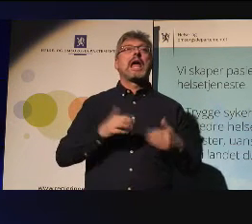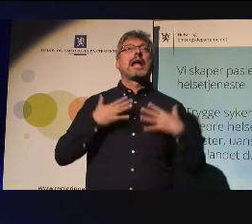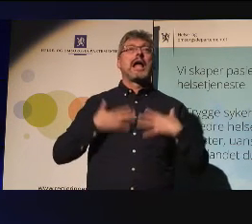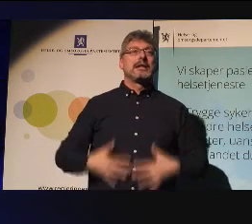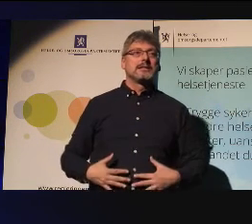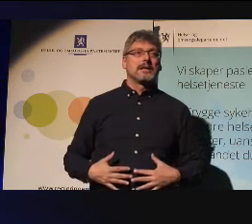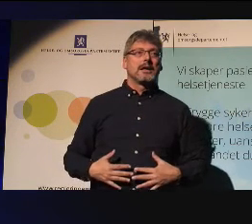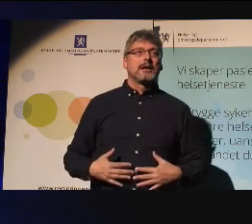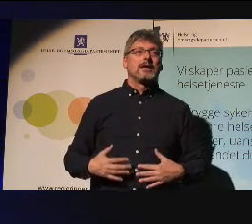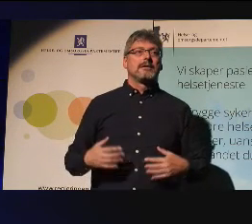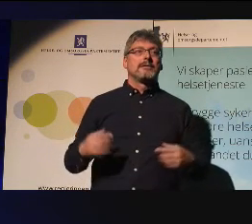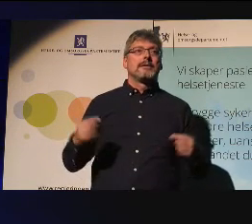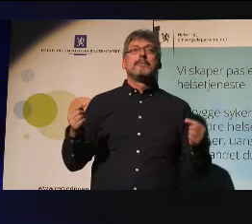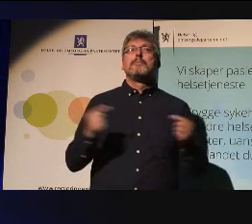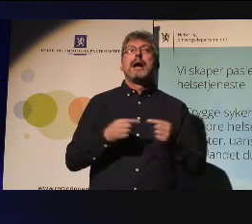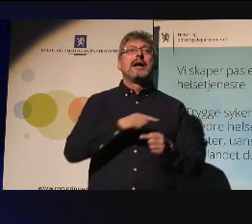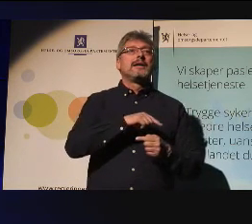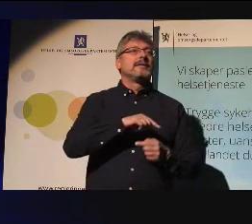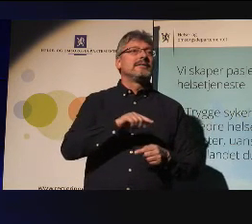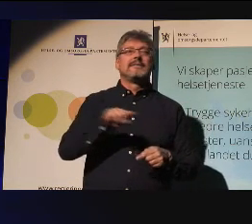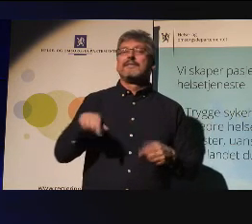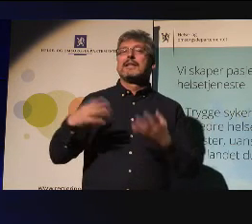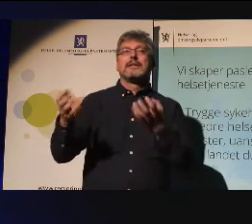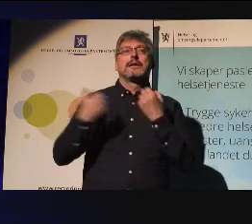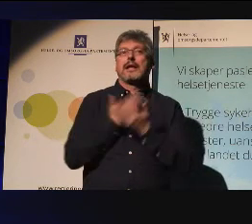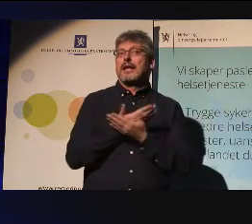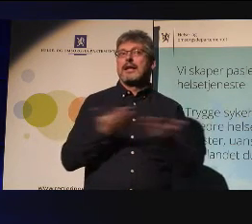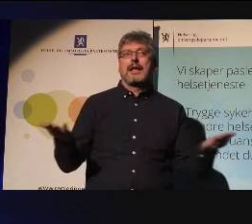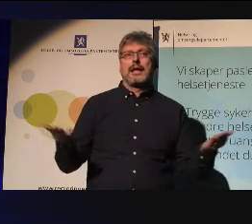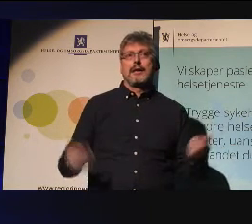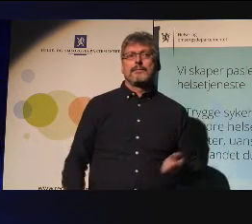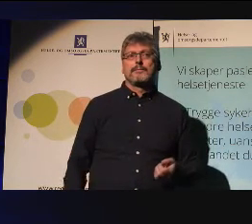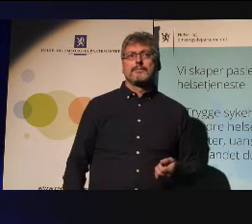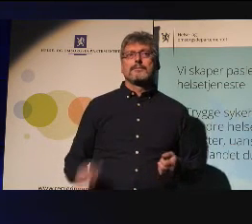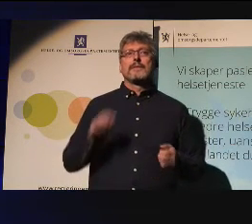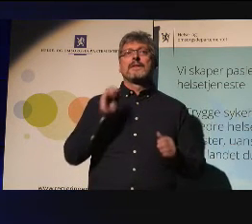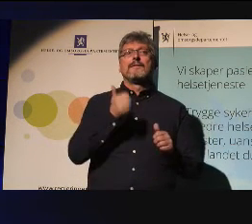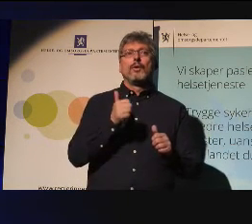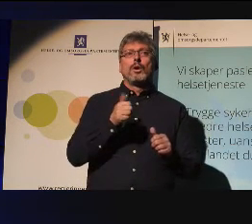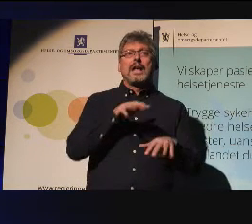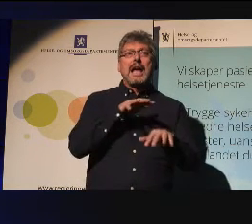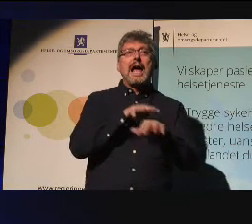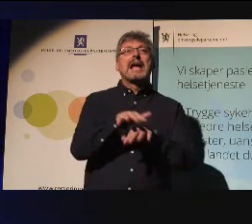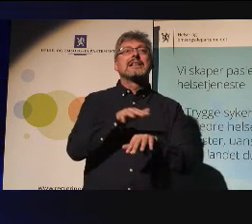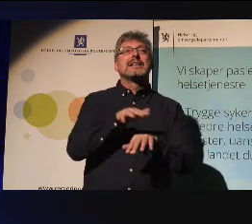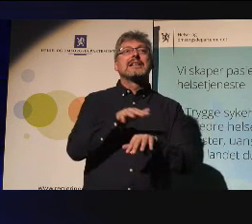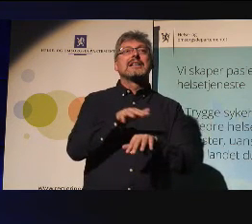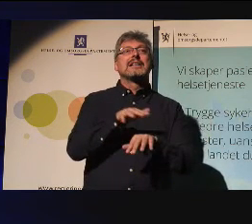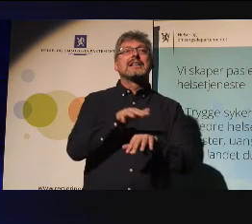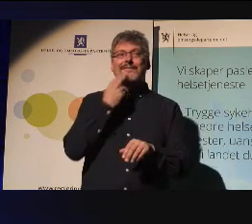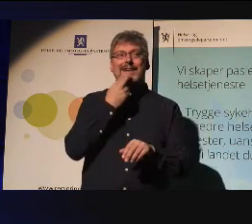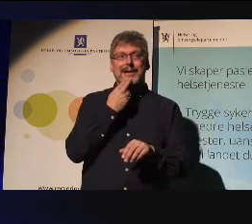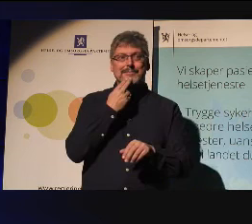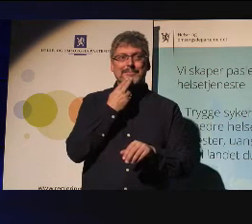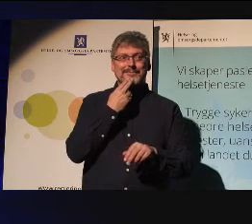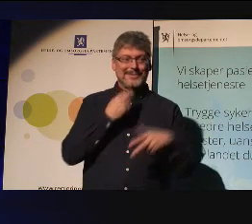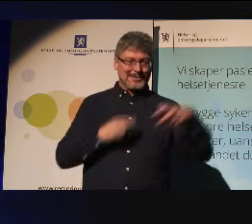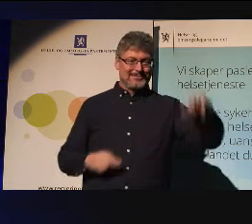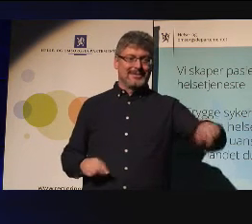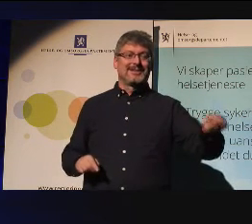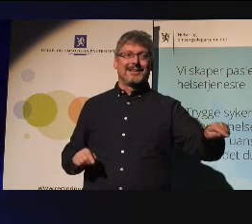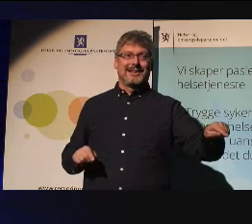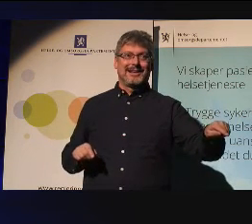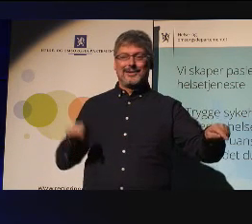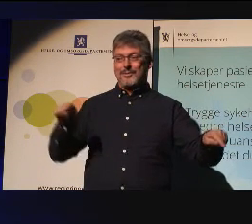Men det trenger en heller ikke være. For eksperten er jo hun som sitter i stolen, og han som ligger